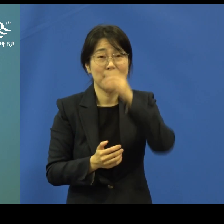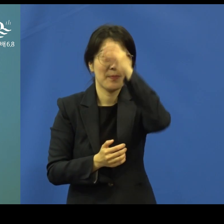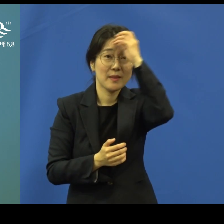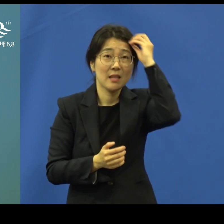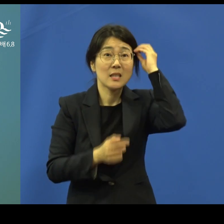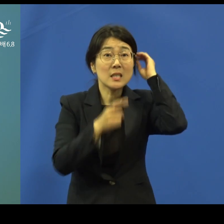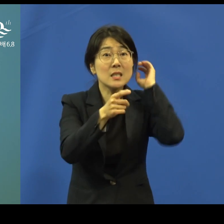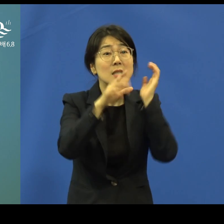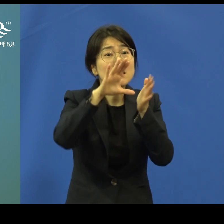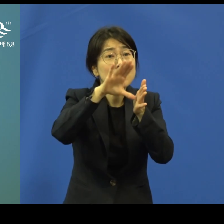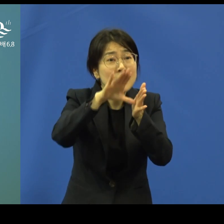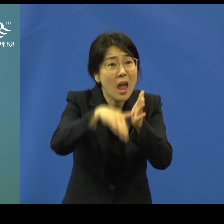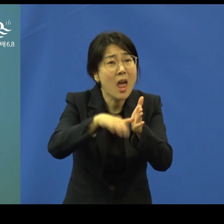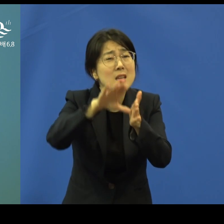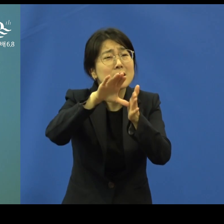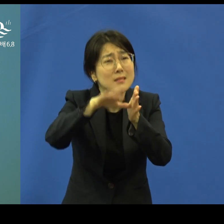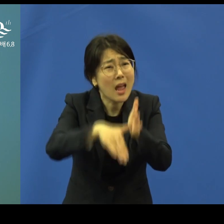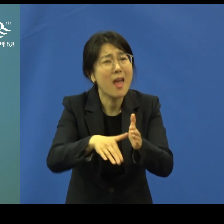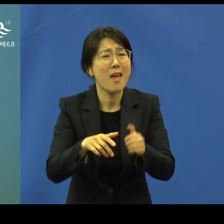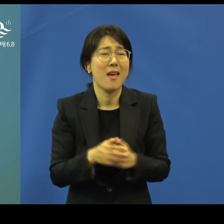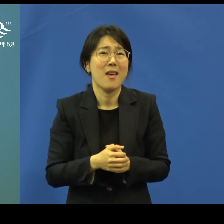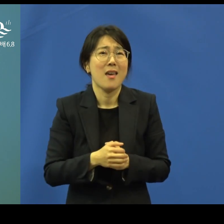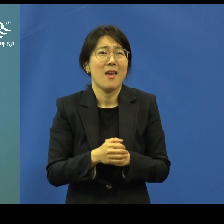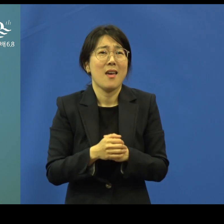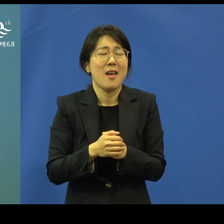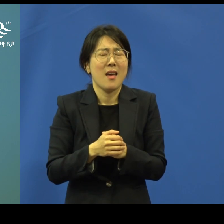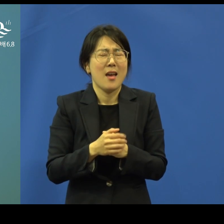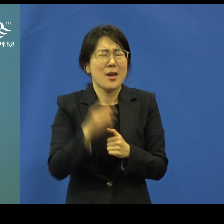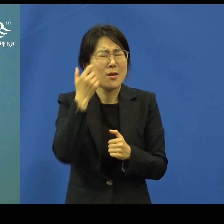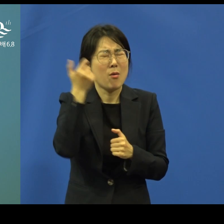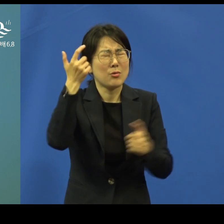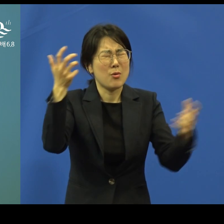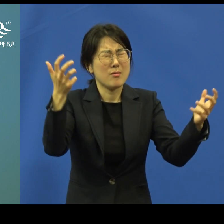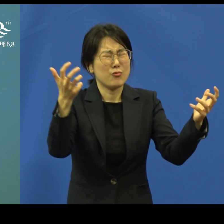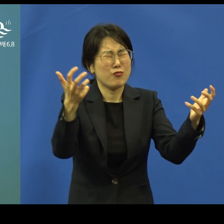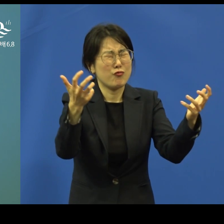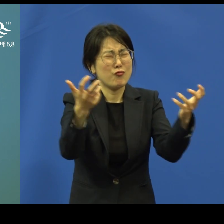여러분, 우리나라가 그야말로